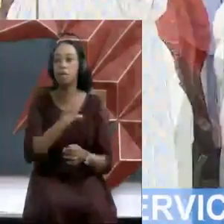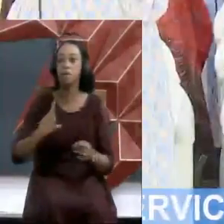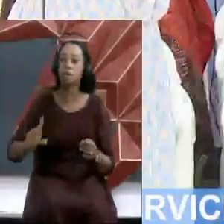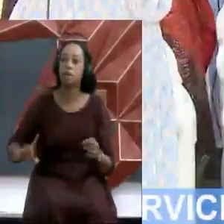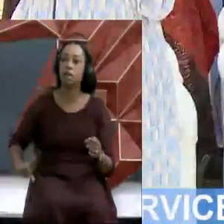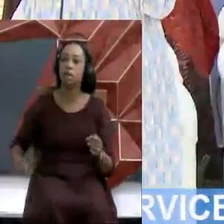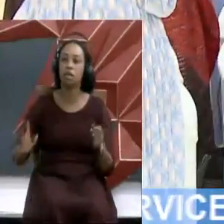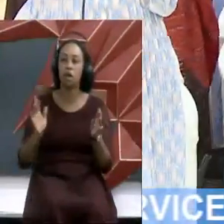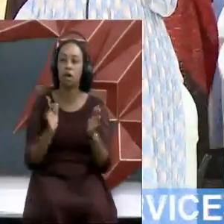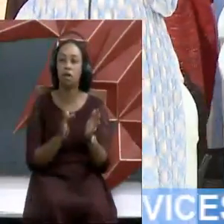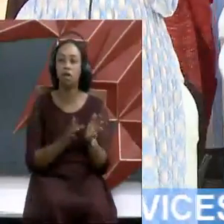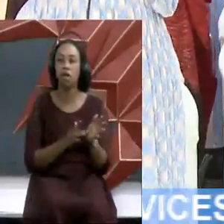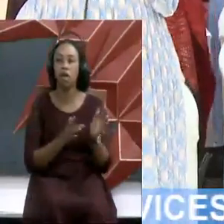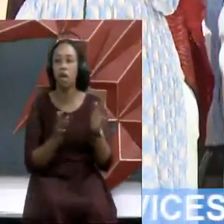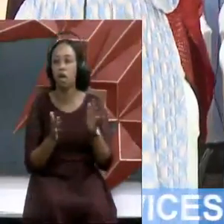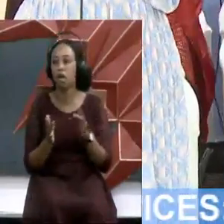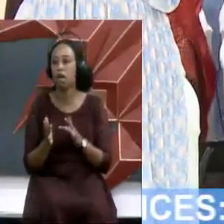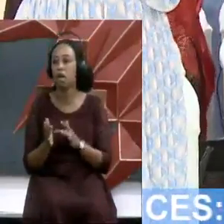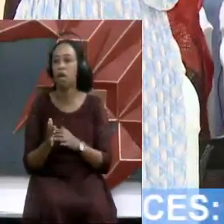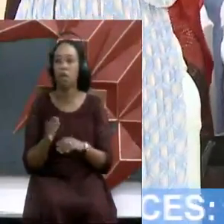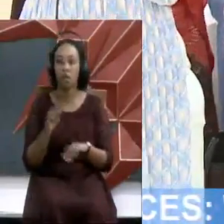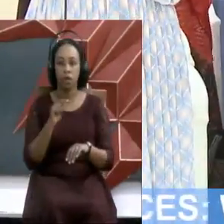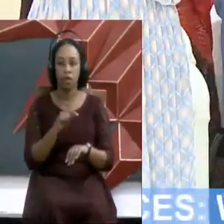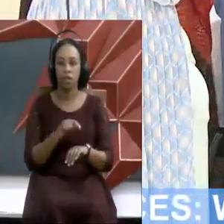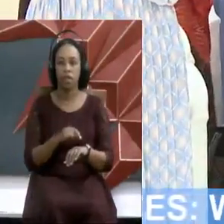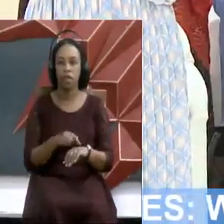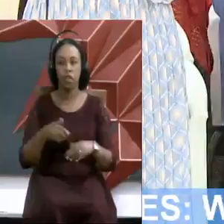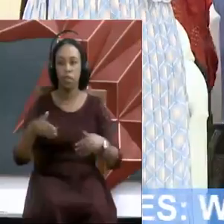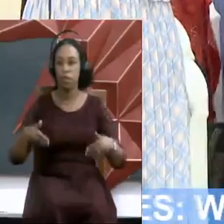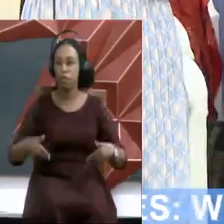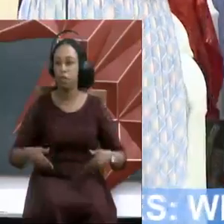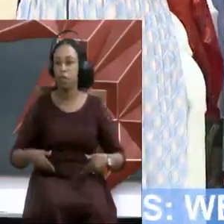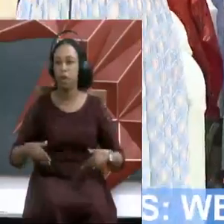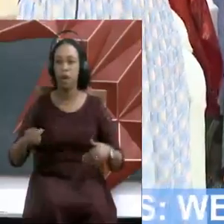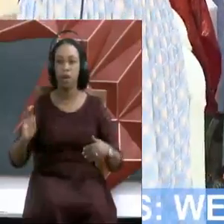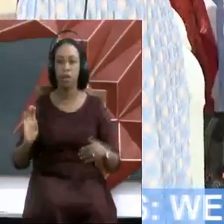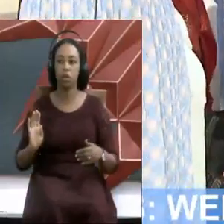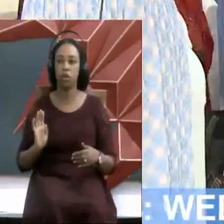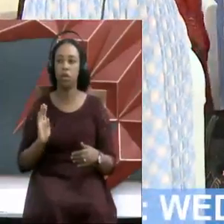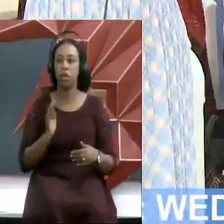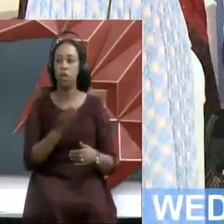Kwa wakati wa ujana wetu